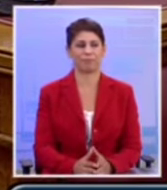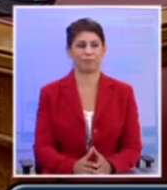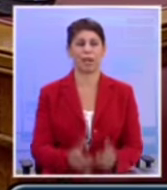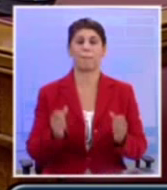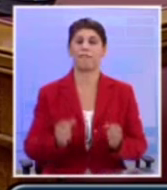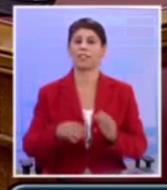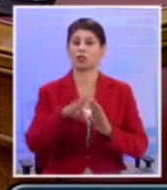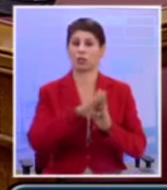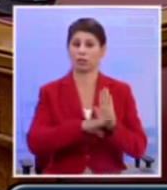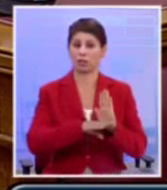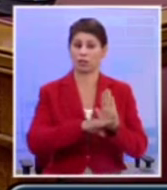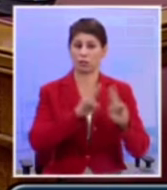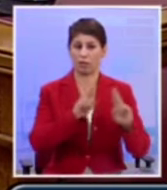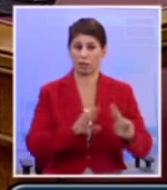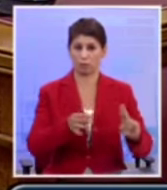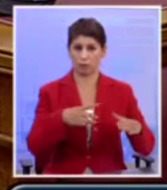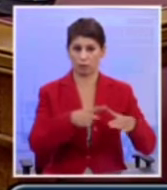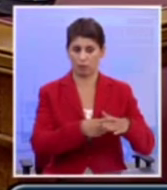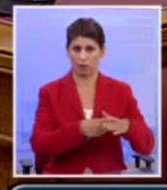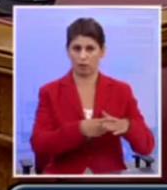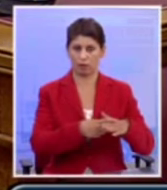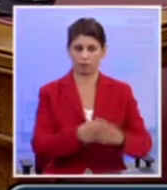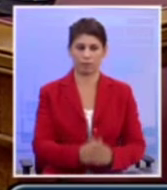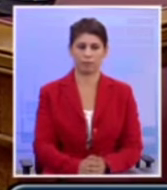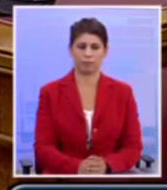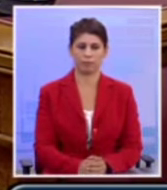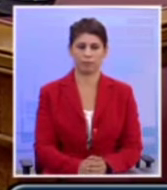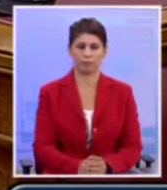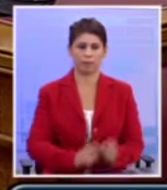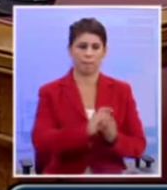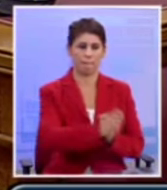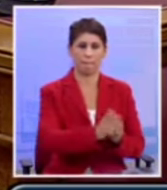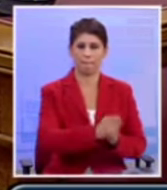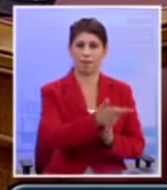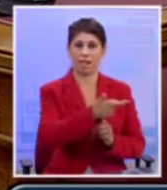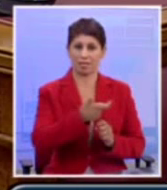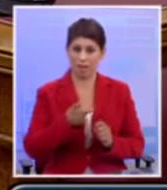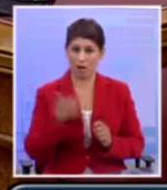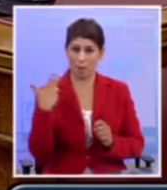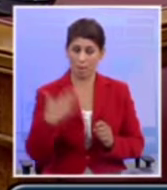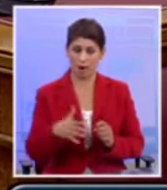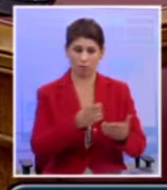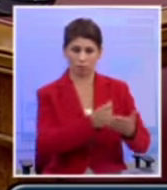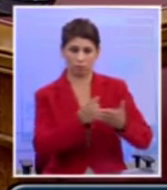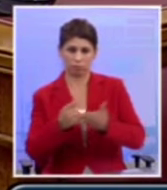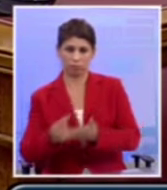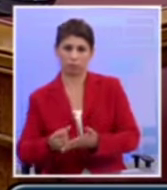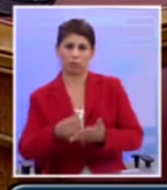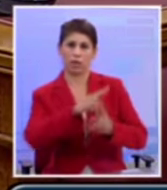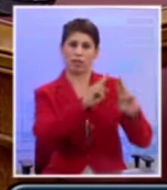βάση το καταστατικό ταμείο, η αποπληρωμή των δανείων που έχει εκχωρήσει